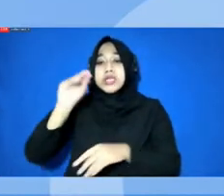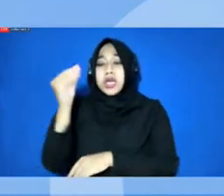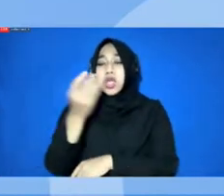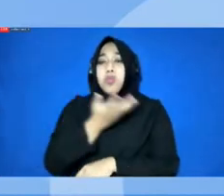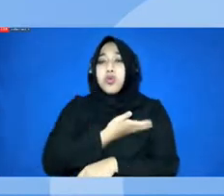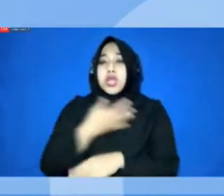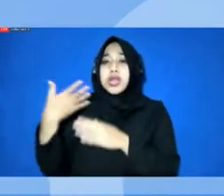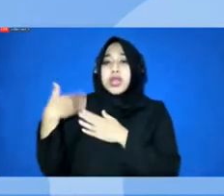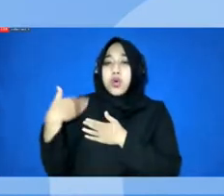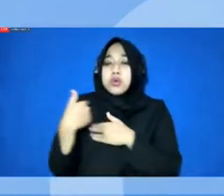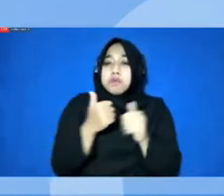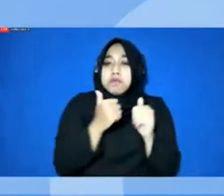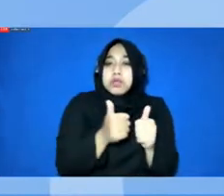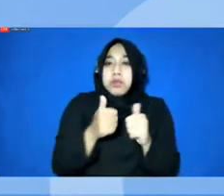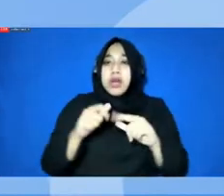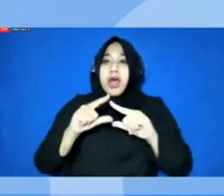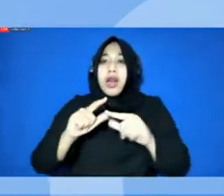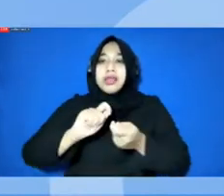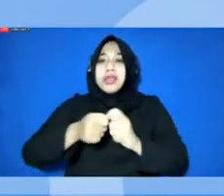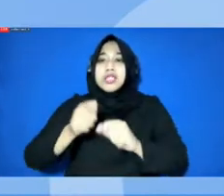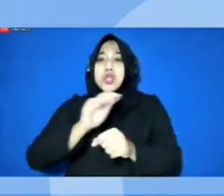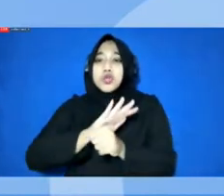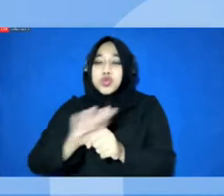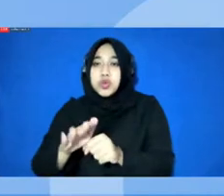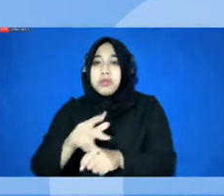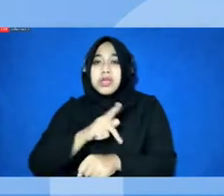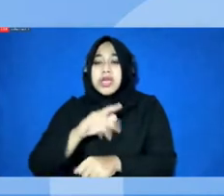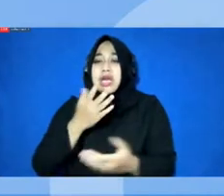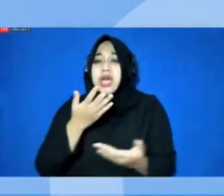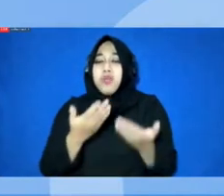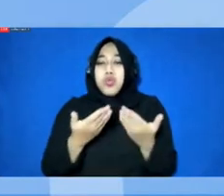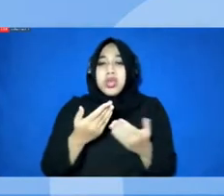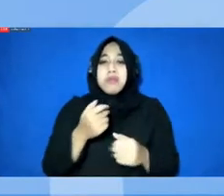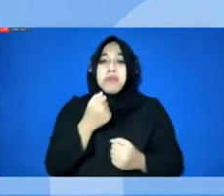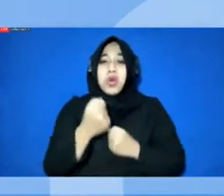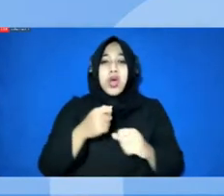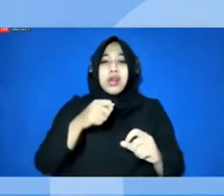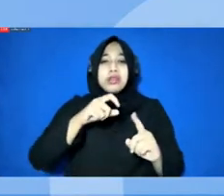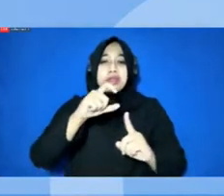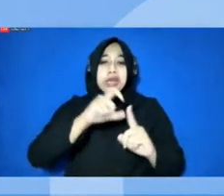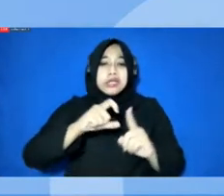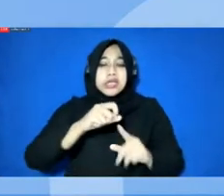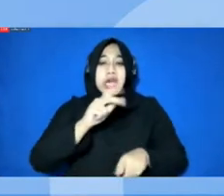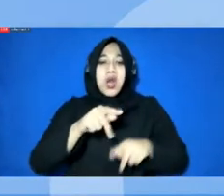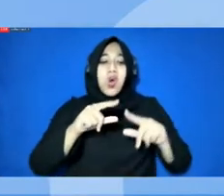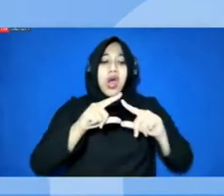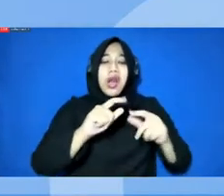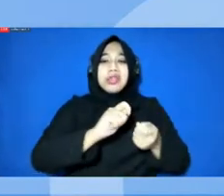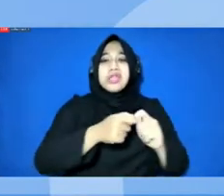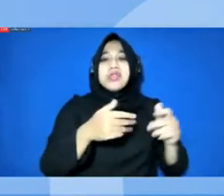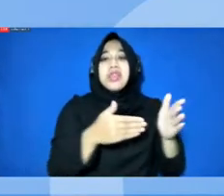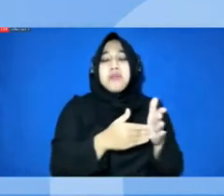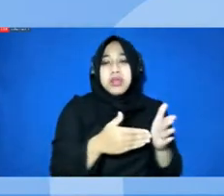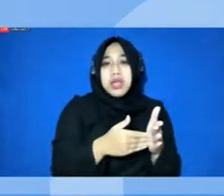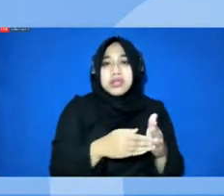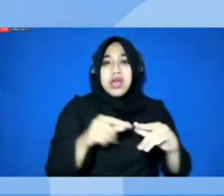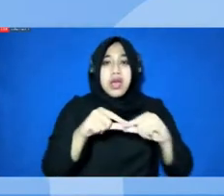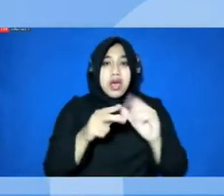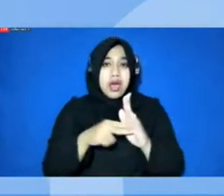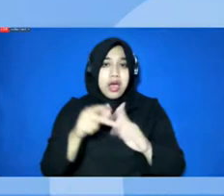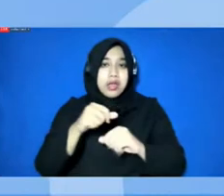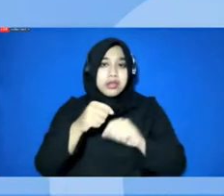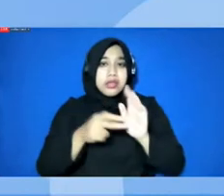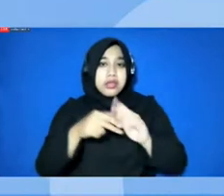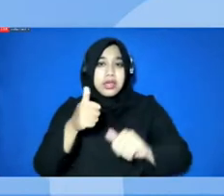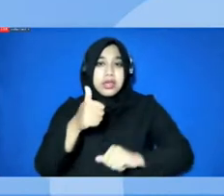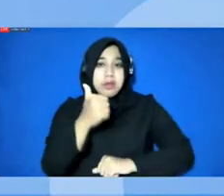untuk menyiapkan alat tes yang cukup. Kita tidak mungkin melakukan tracing kalau alat tesnya terbatas. Antigen yang paling best buy itu